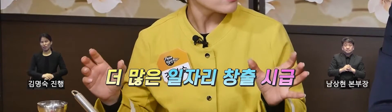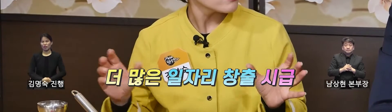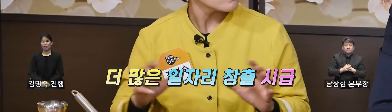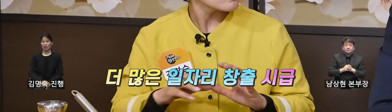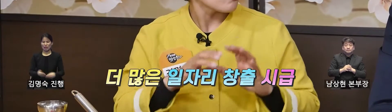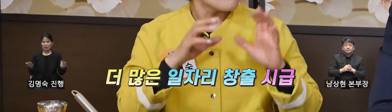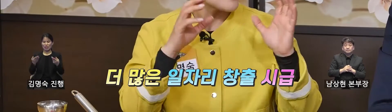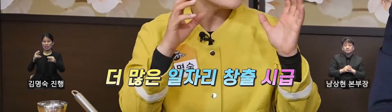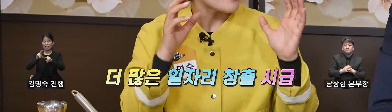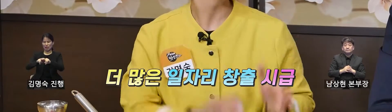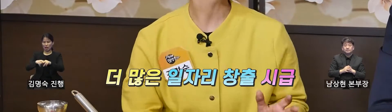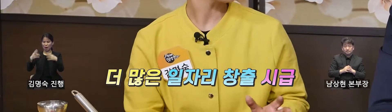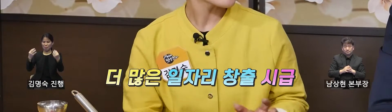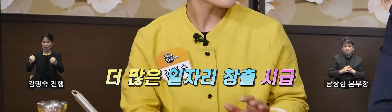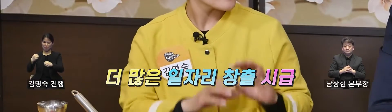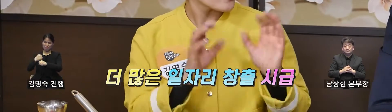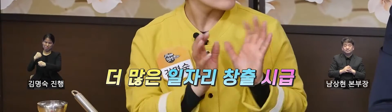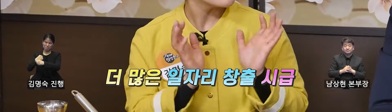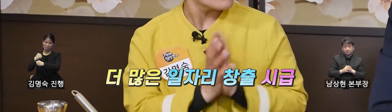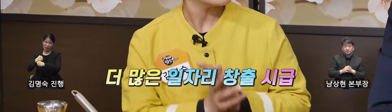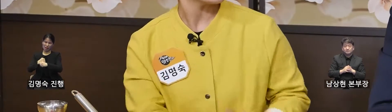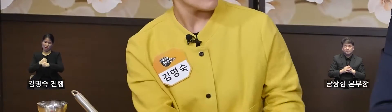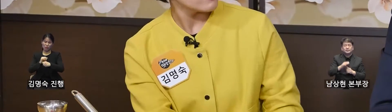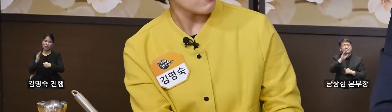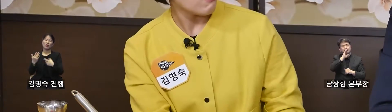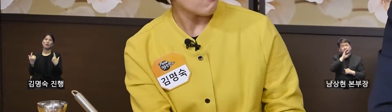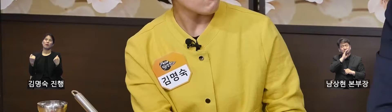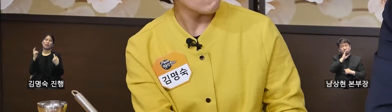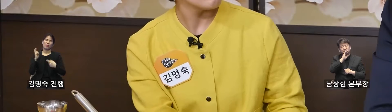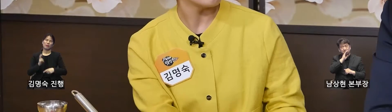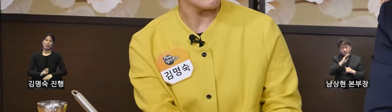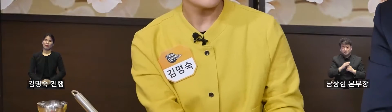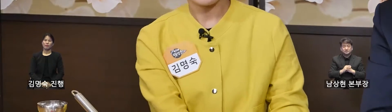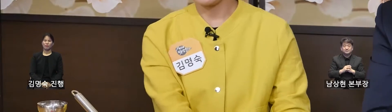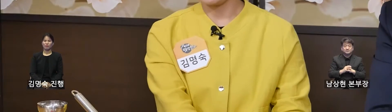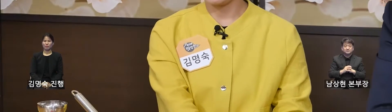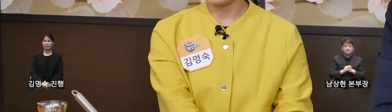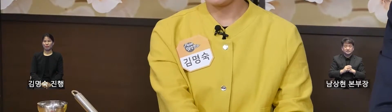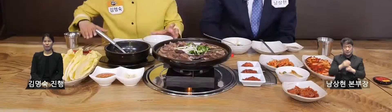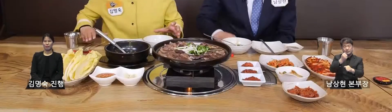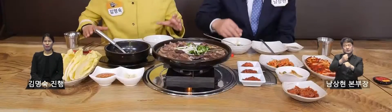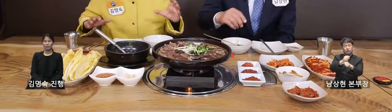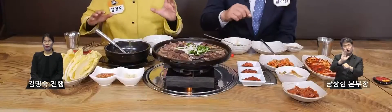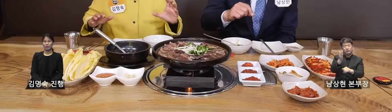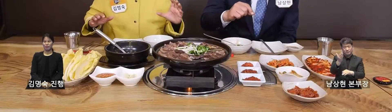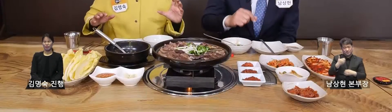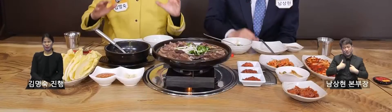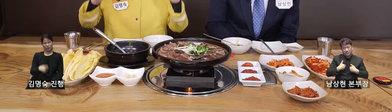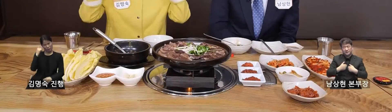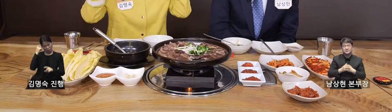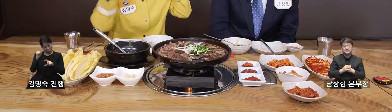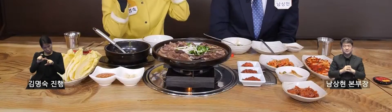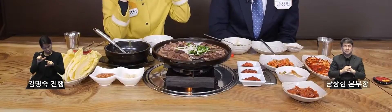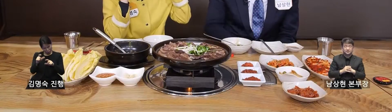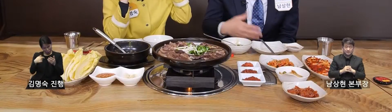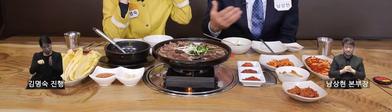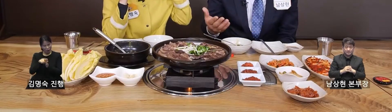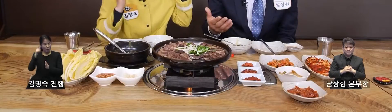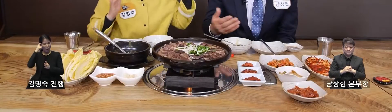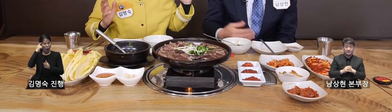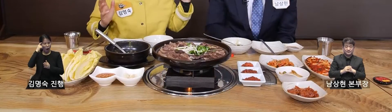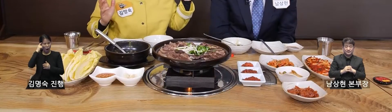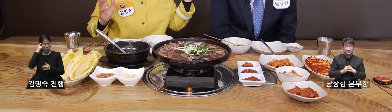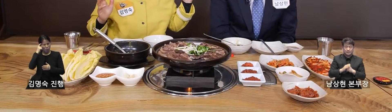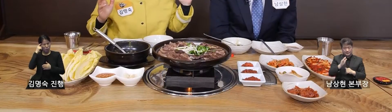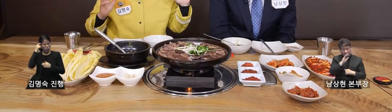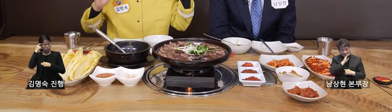그런 일자리가 또 더 많이 만들어져야겠죠. 그것뿐만이 그렇죠. 아니라. 네네네. 네. 만들어져야죠. 자, 그 고민을 하려면 이 머리를 그렇죠. 많이